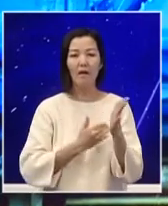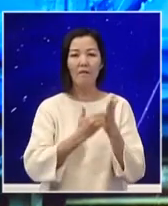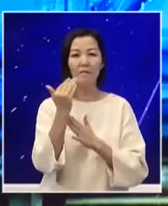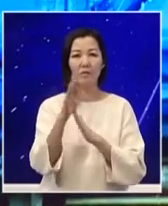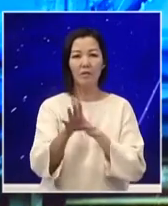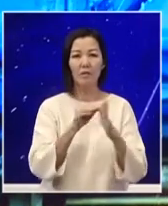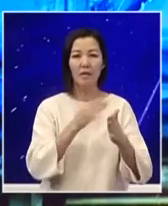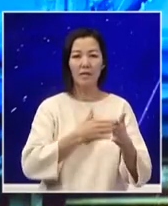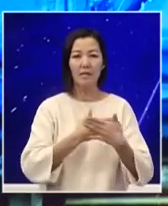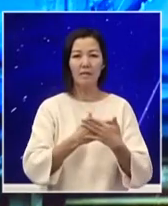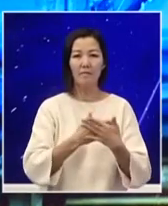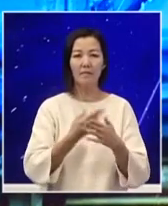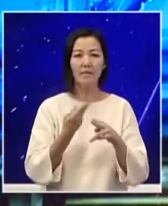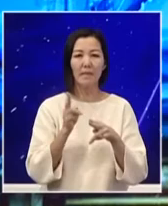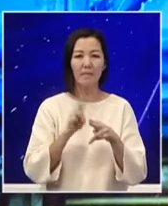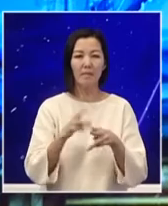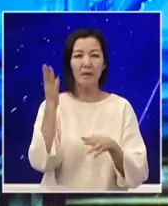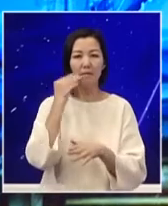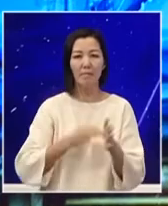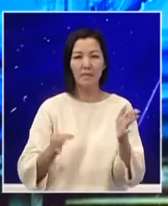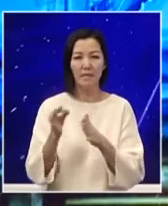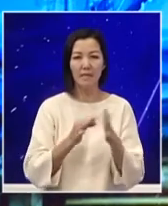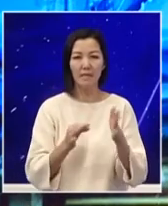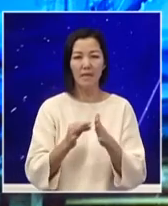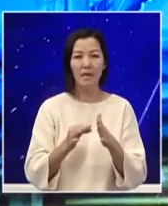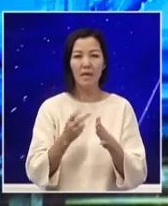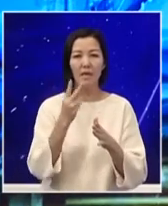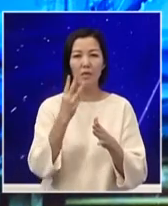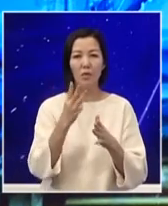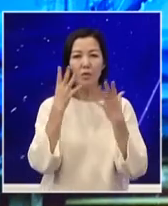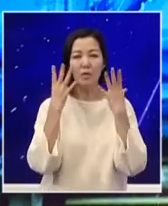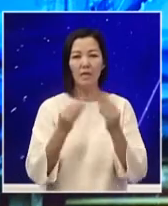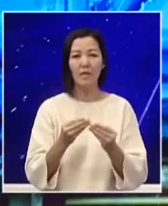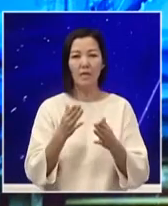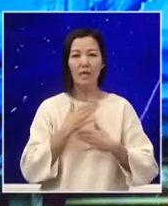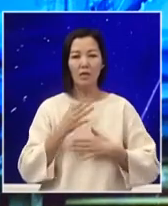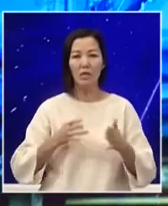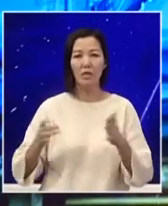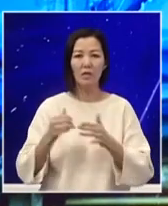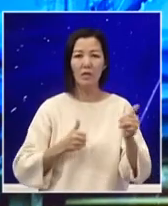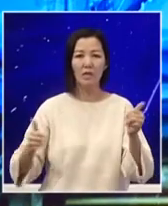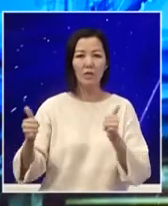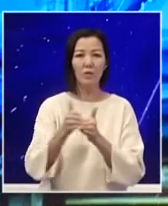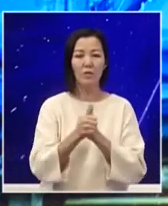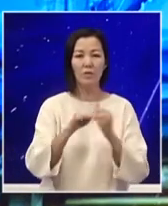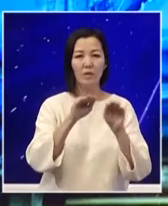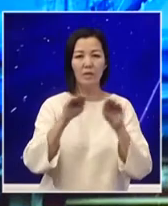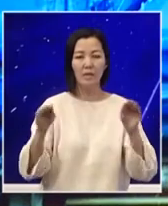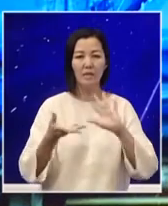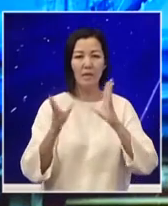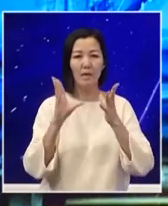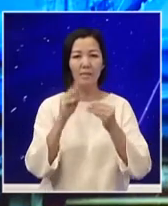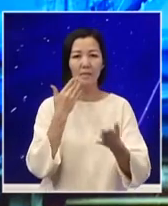высокая избирательная активность именно в Алматинской области. На протяжении трех дней наш регион лидирует в рейтинге областей